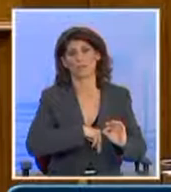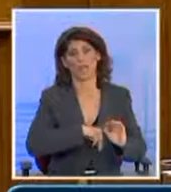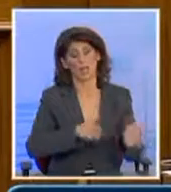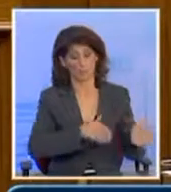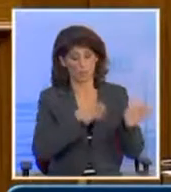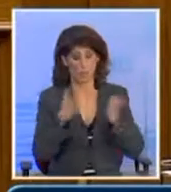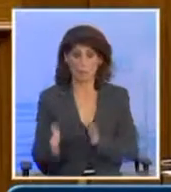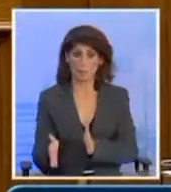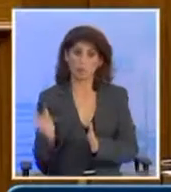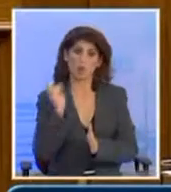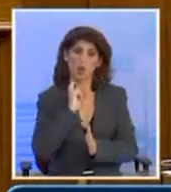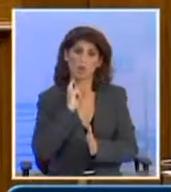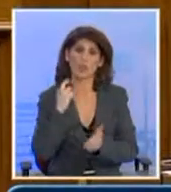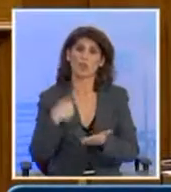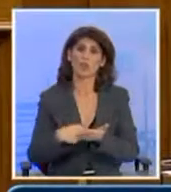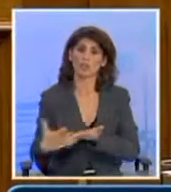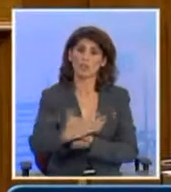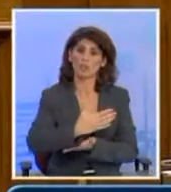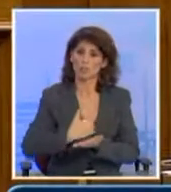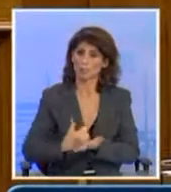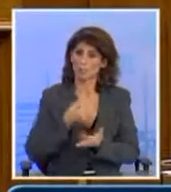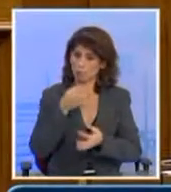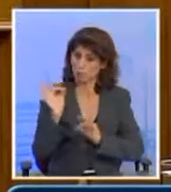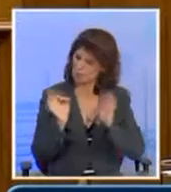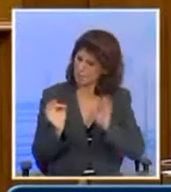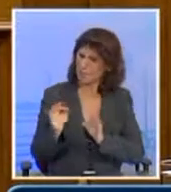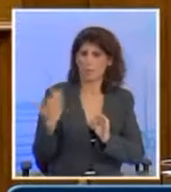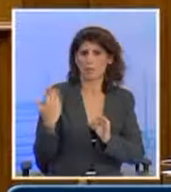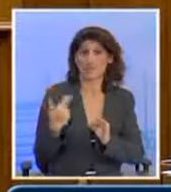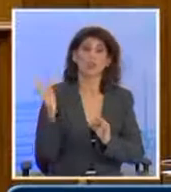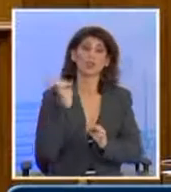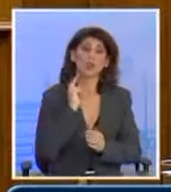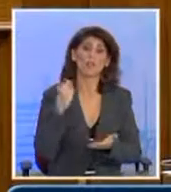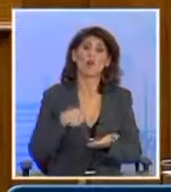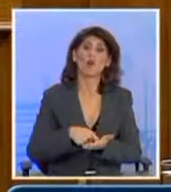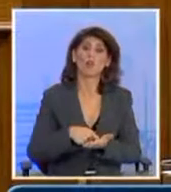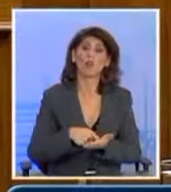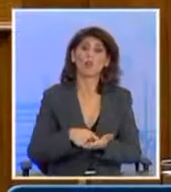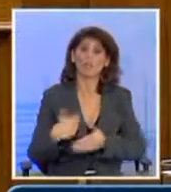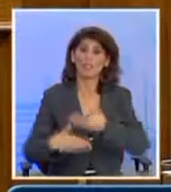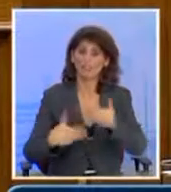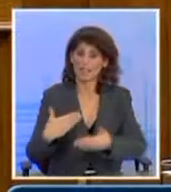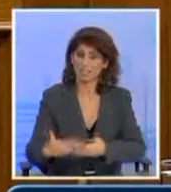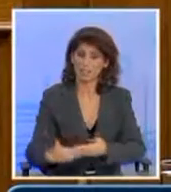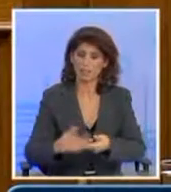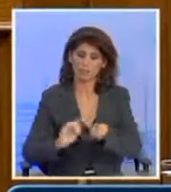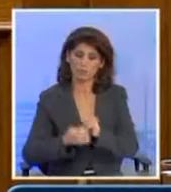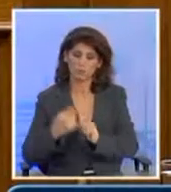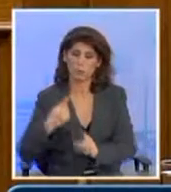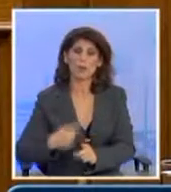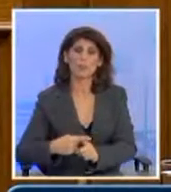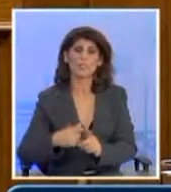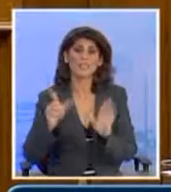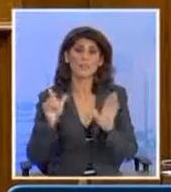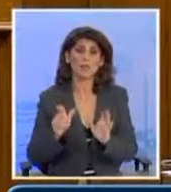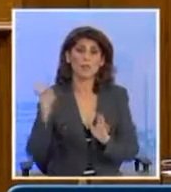πλευρά, με τον κώδικα φορολογίας εισοδήματος που σας περιέγραψα πριν και τον κώδικα φορολογικών διαδικασιών, απλοποιήσαμε